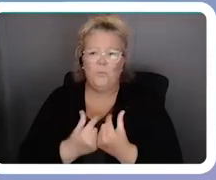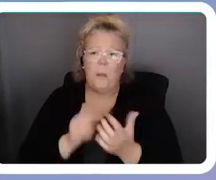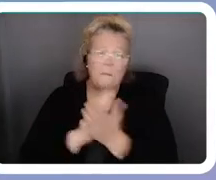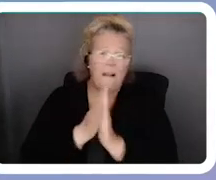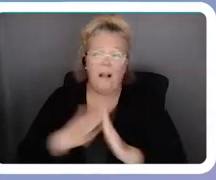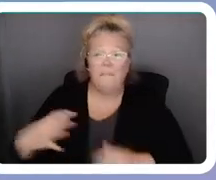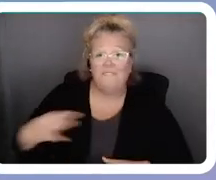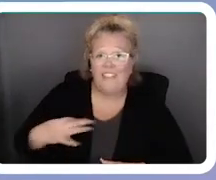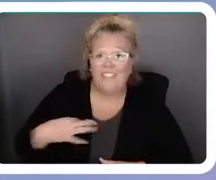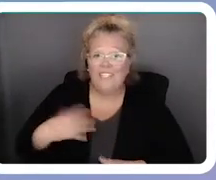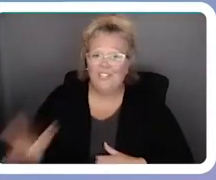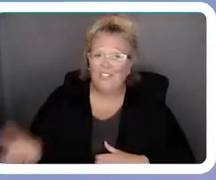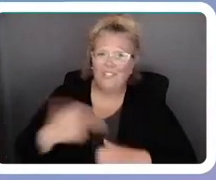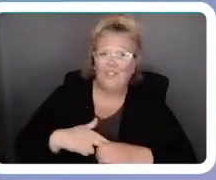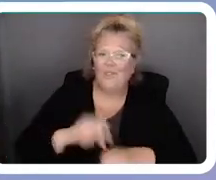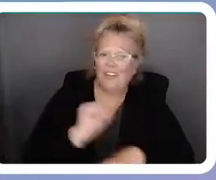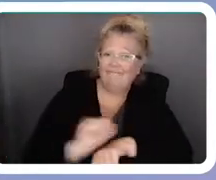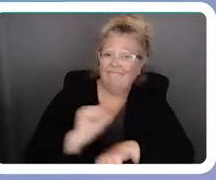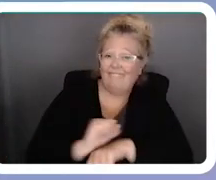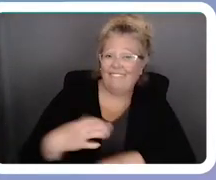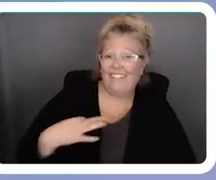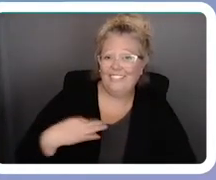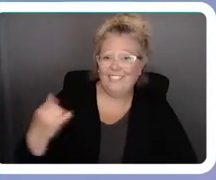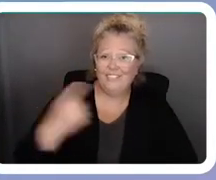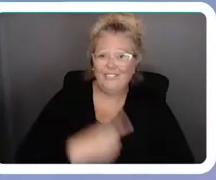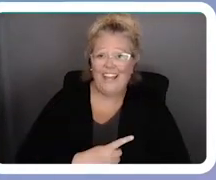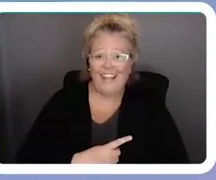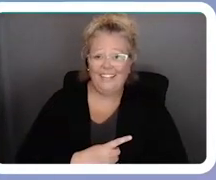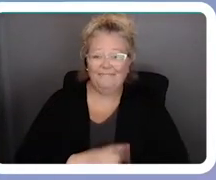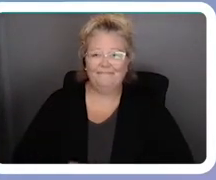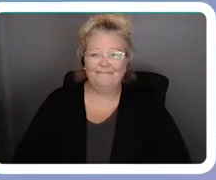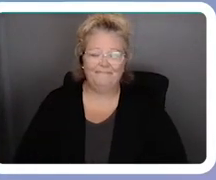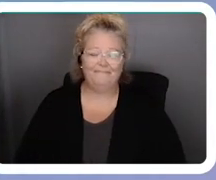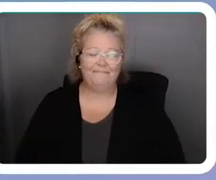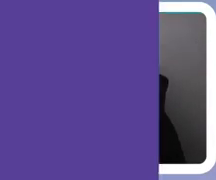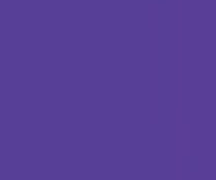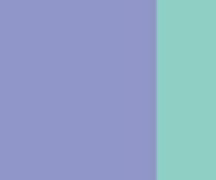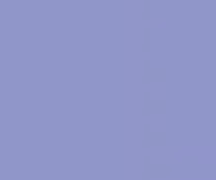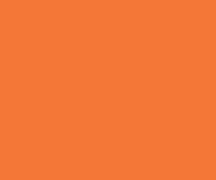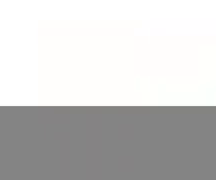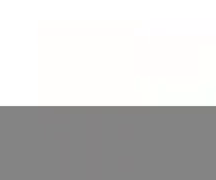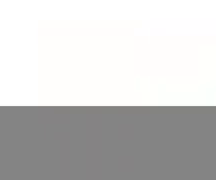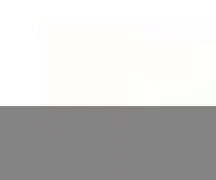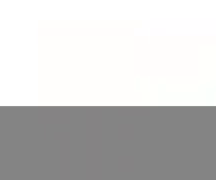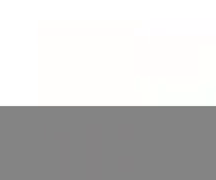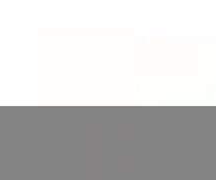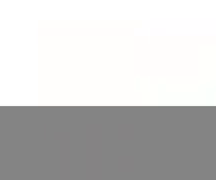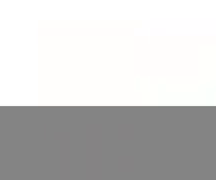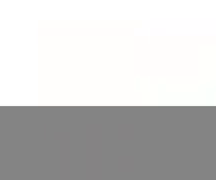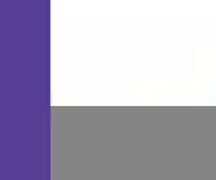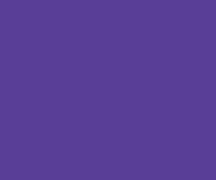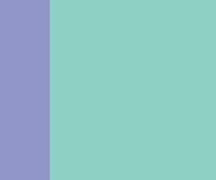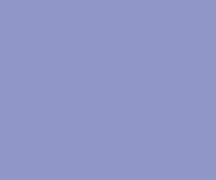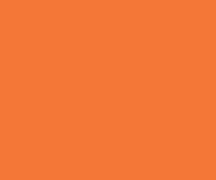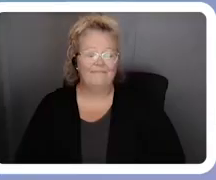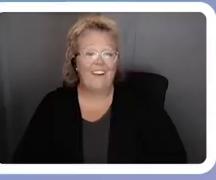εντάσσεται ως ισότιμο μέλος στην κοινωνία. Έλα και εσύ στην παρέα μας. Γίνε θελοντής ή υποστηρικτής του προγράμματος σήμερα.